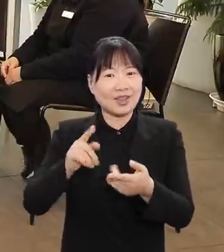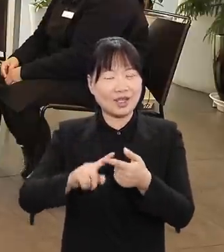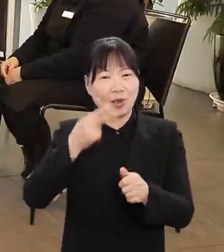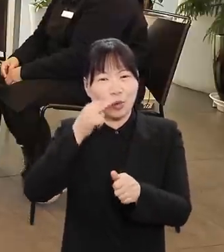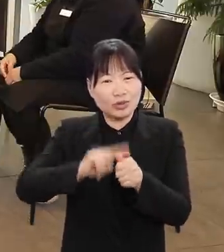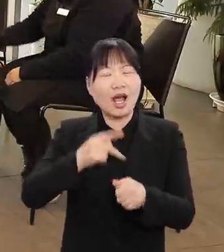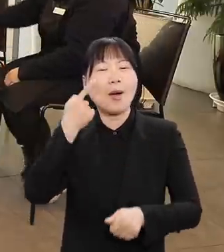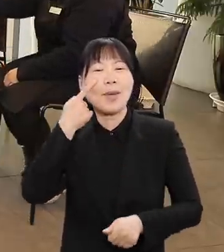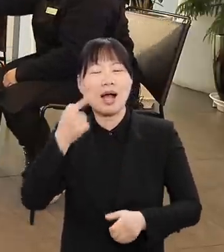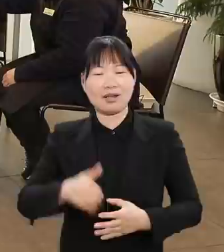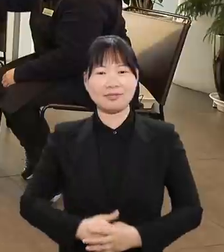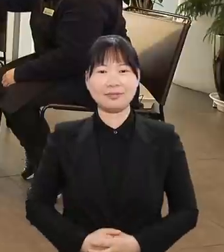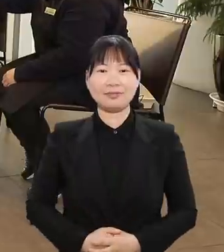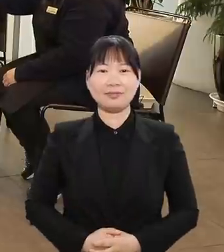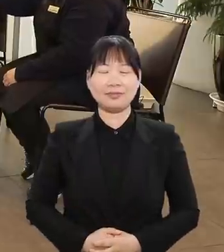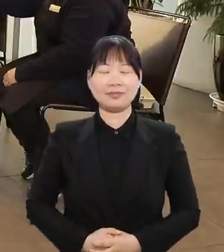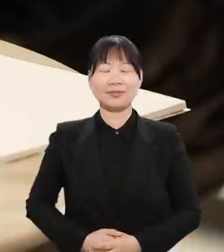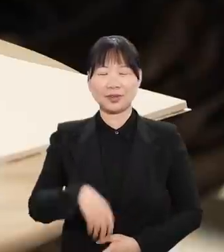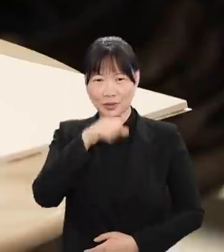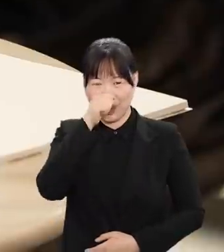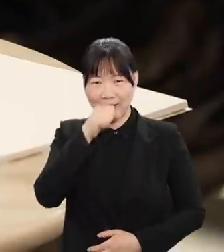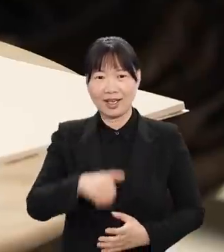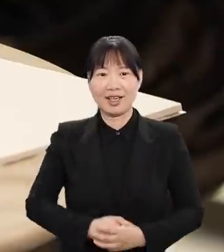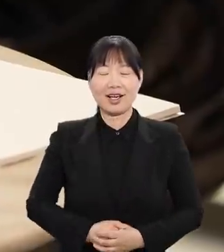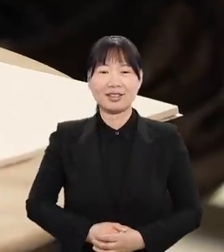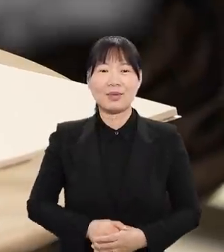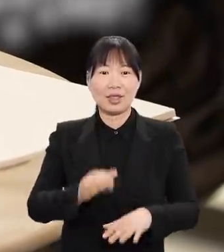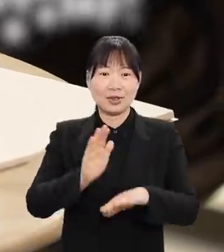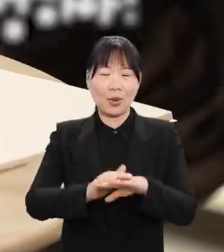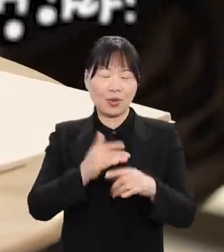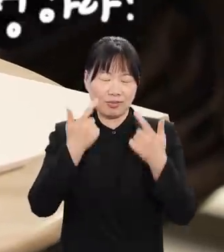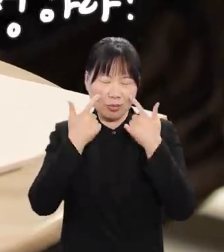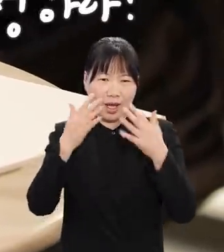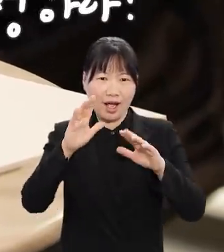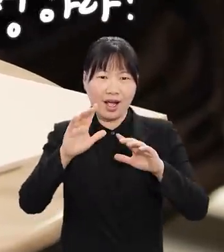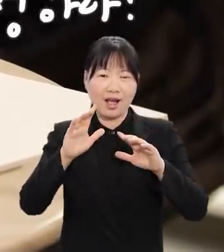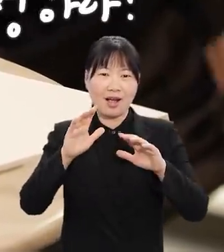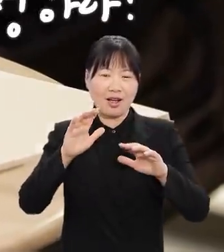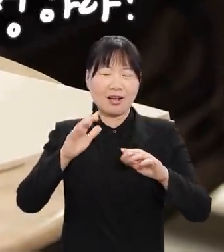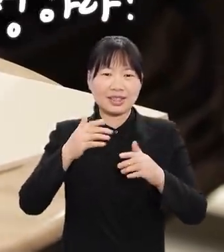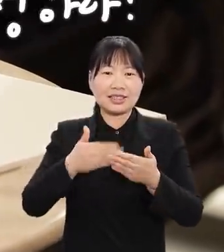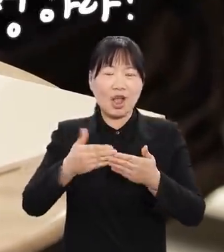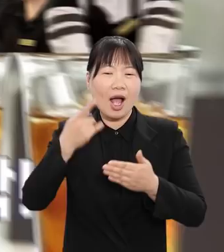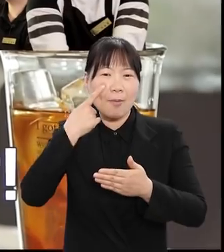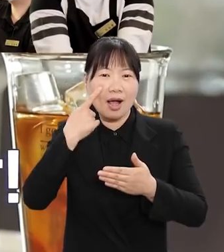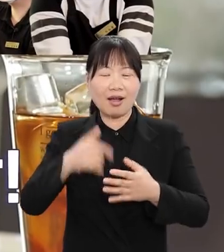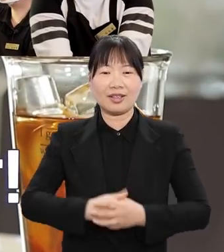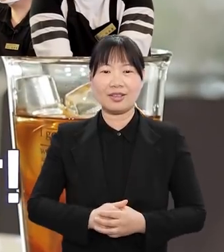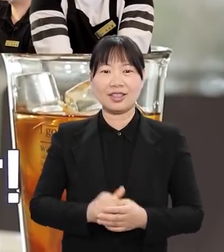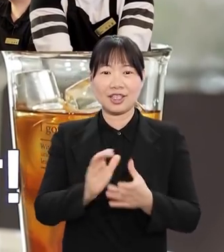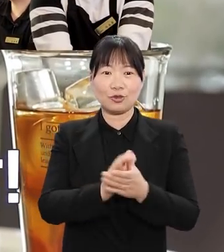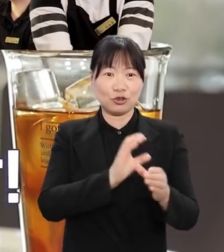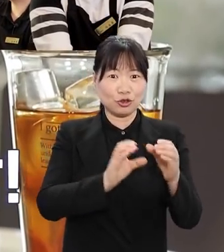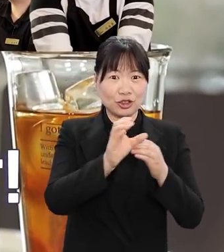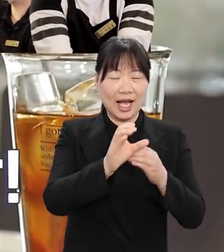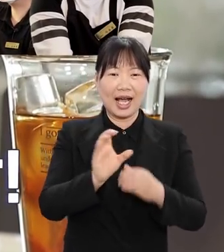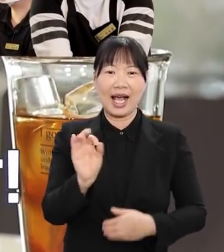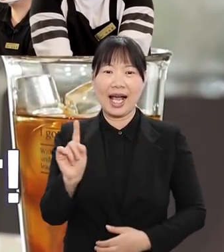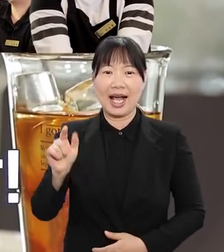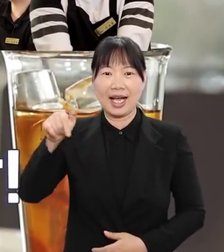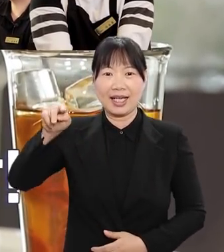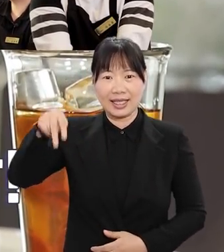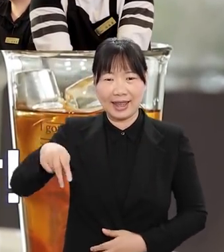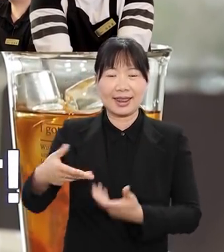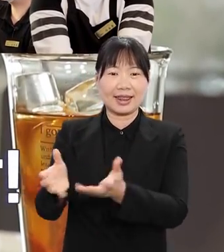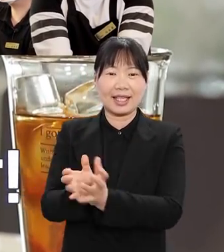잘 그렸는지를 한번 도전해보는 건 어떨까요? 그래요? 그럼 진짜 리얼 손 모양으로 좀 한번 그려보도록 하겠습니다. 친구 추가 대 I